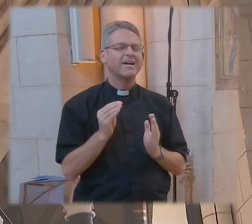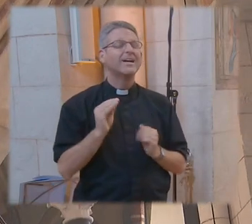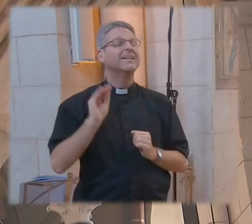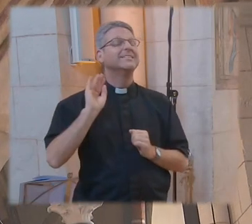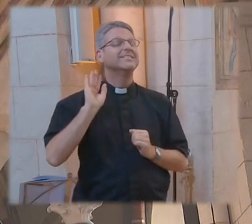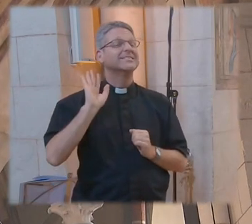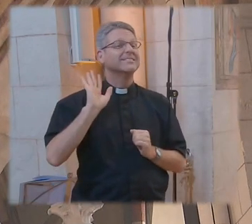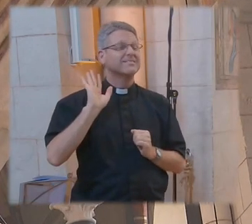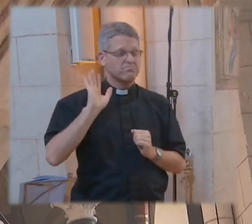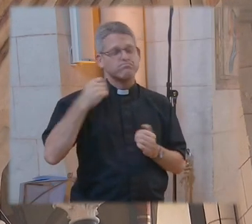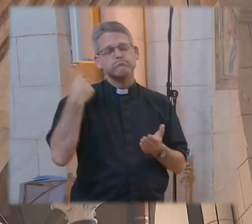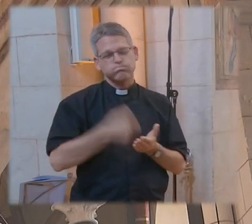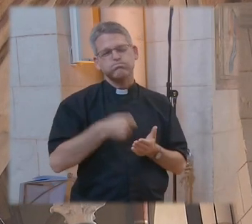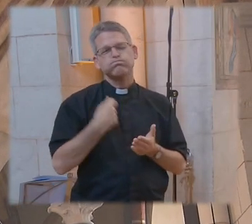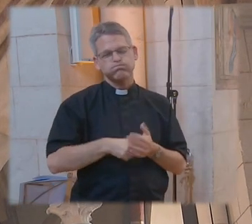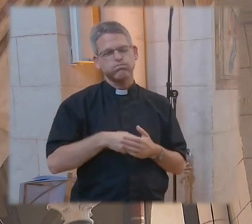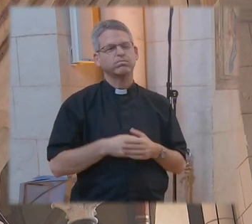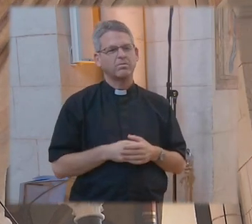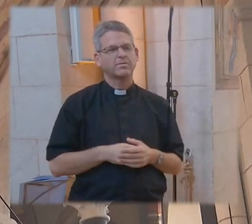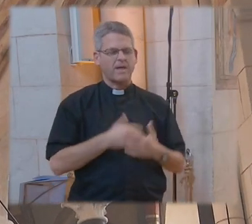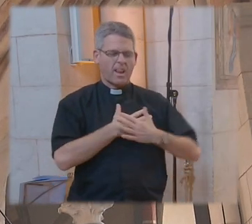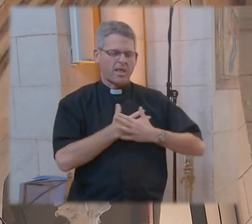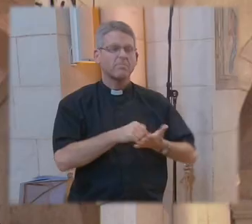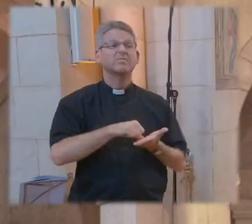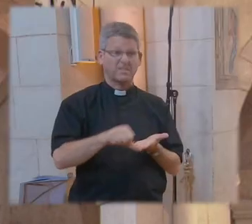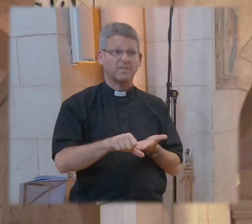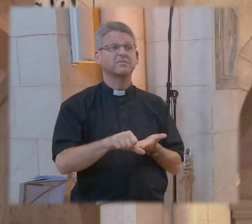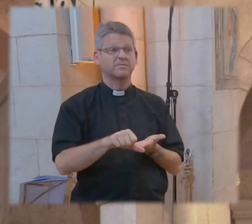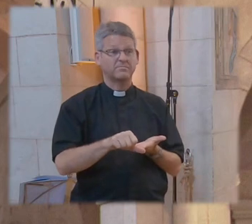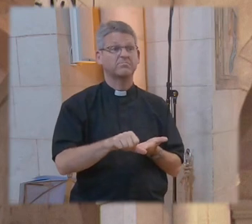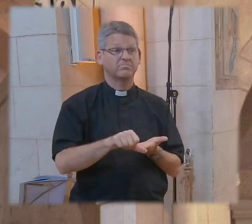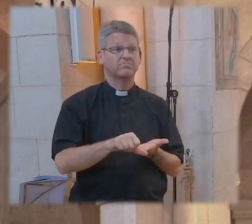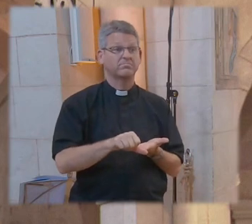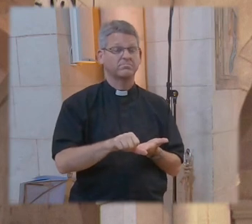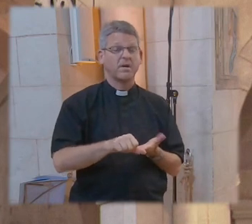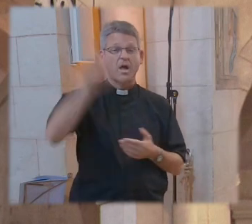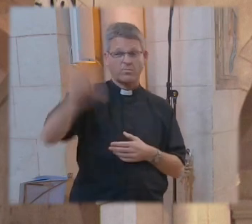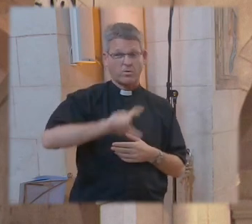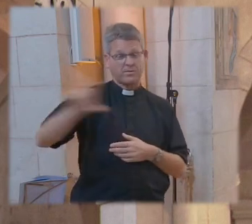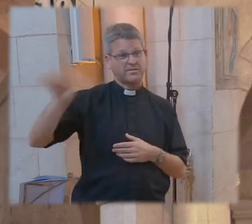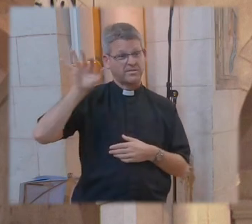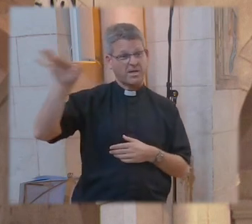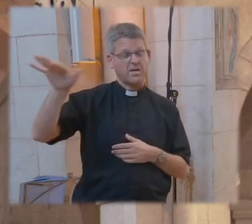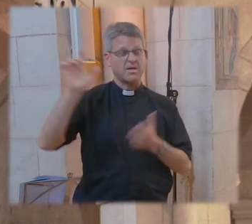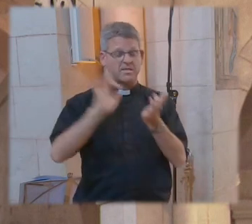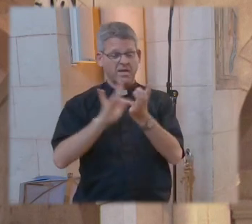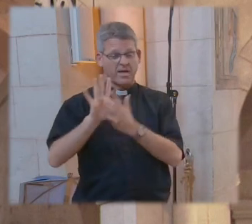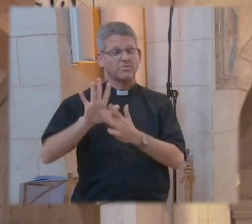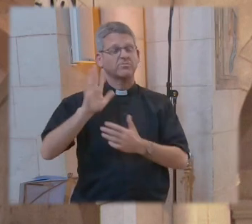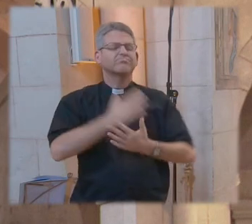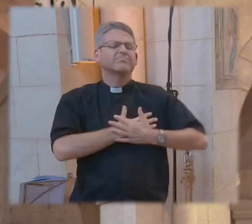vielmehr einen sehr hohen Preis für seine Liebe bezahlt hat. Er hat am Kreuz in Liebe